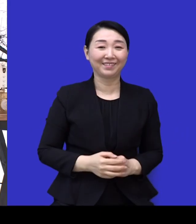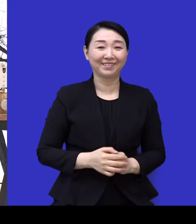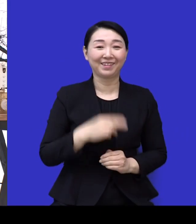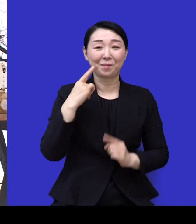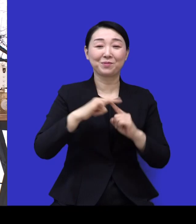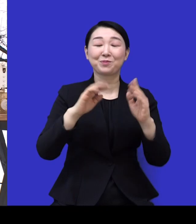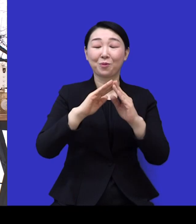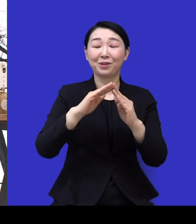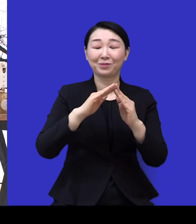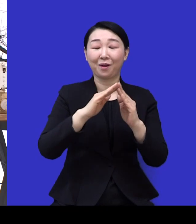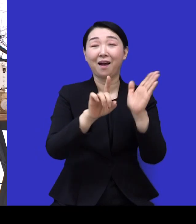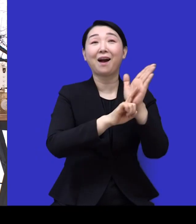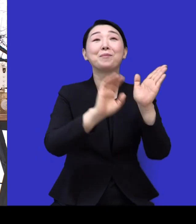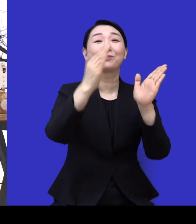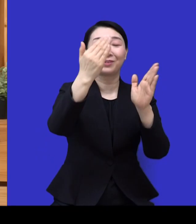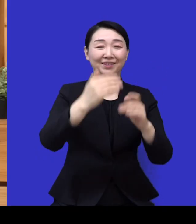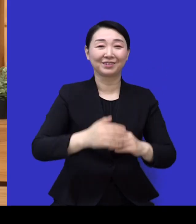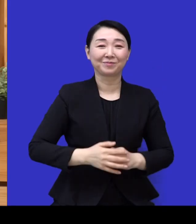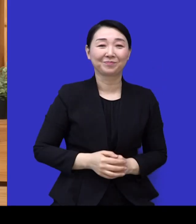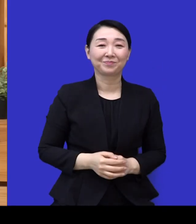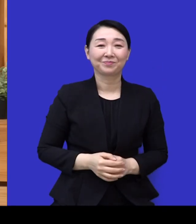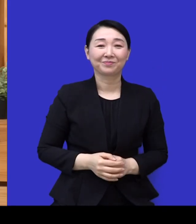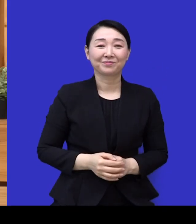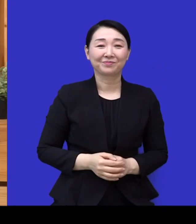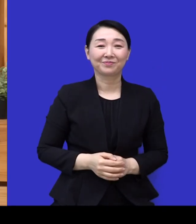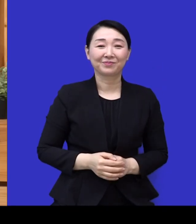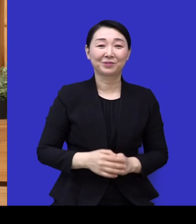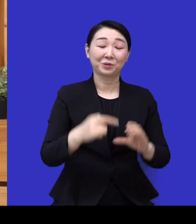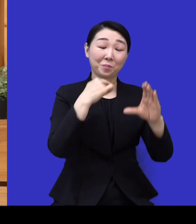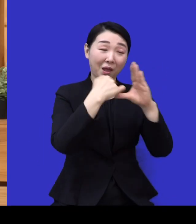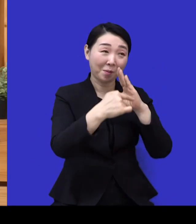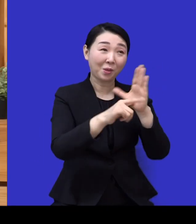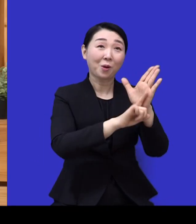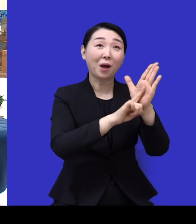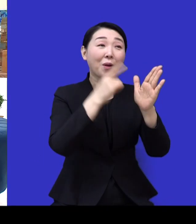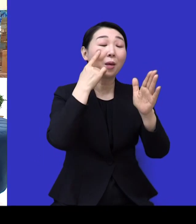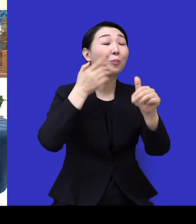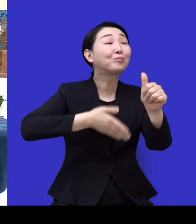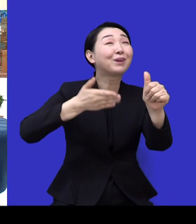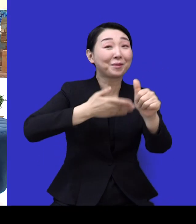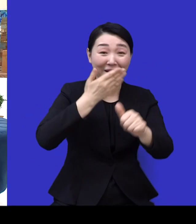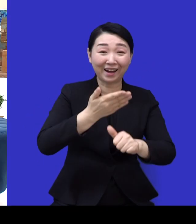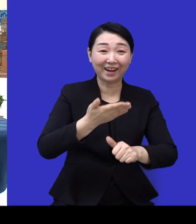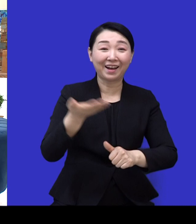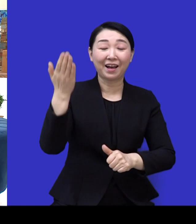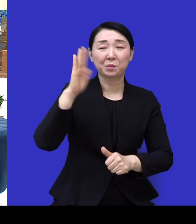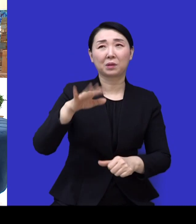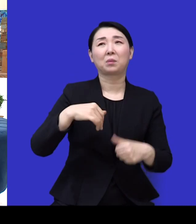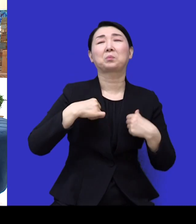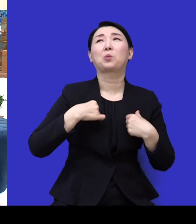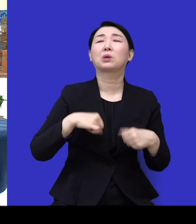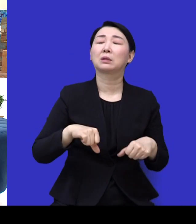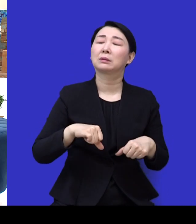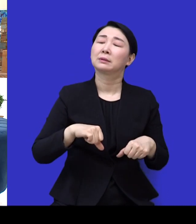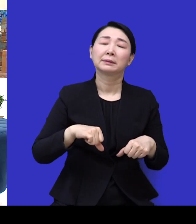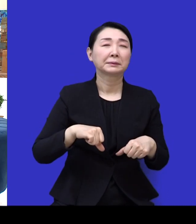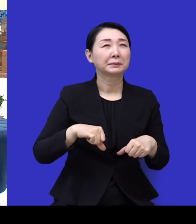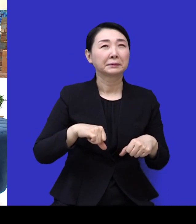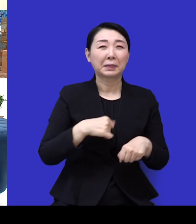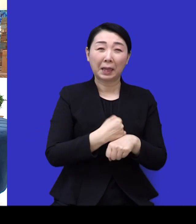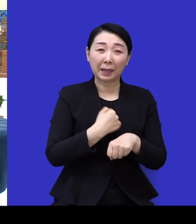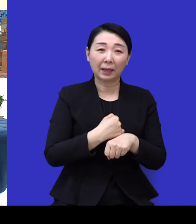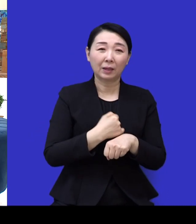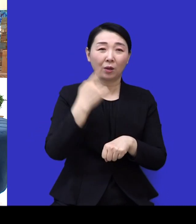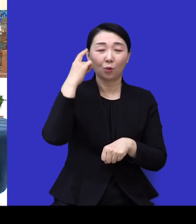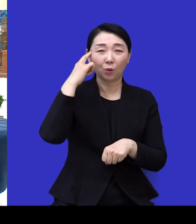굳이 진짜 굳이 맞아요. 내가. 그죠. 미국 교회에서 네. 좀 메일 보내가지고 좀 맞아요. 광고 좀 하세요. 이랬는데. 그래서 포기해야겠다. 네. 저도 뭐 제가